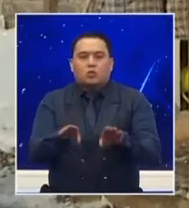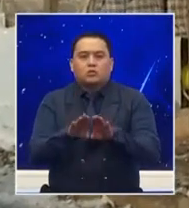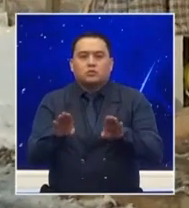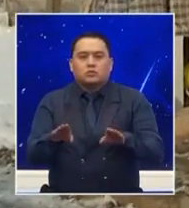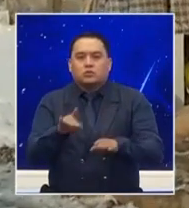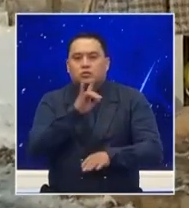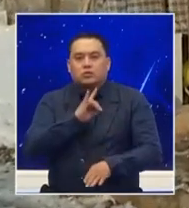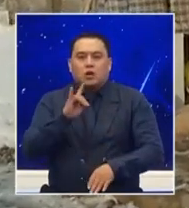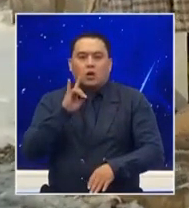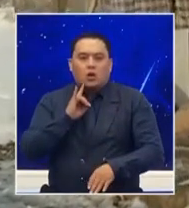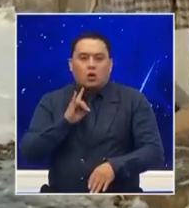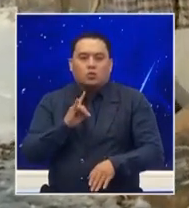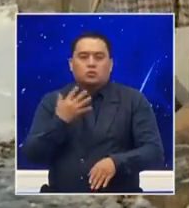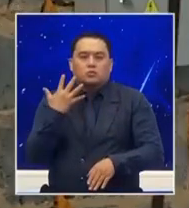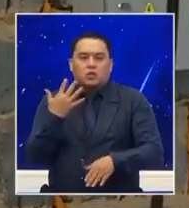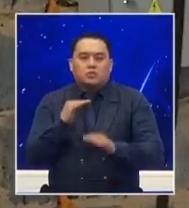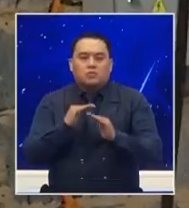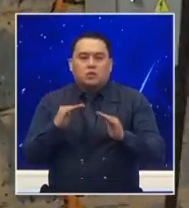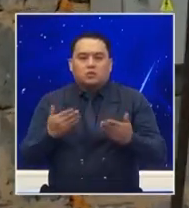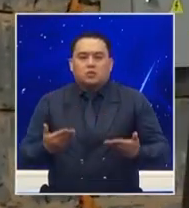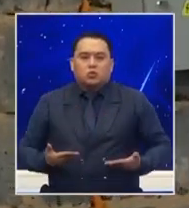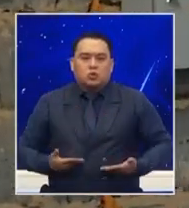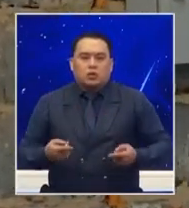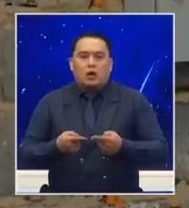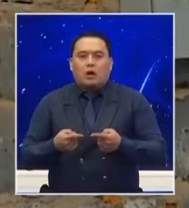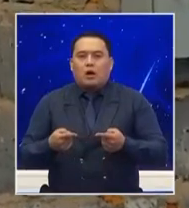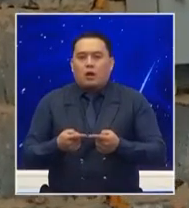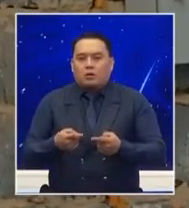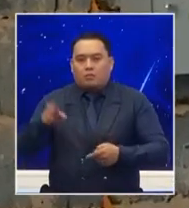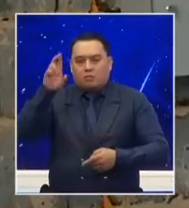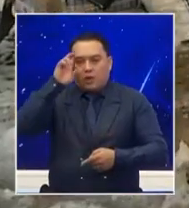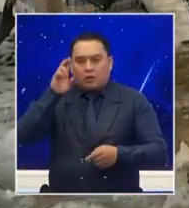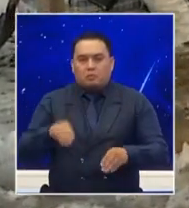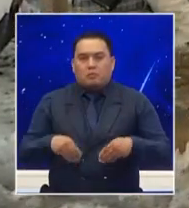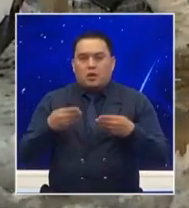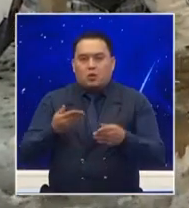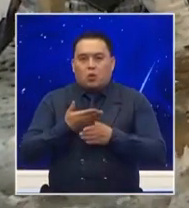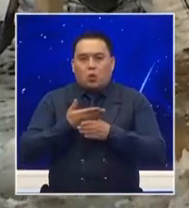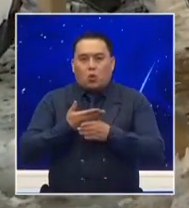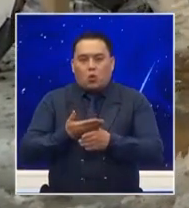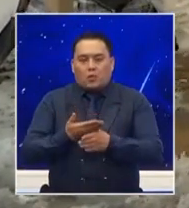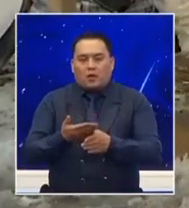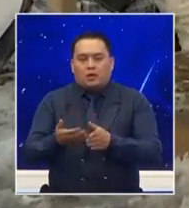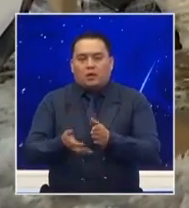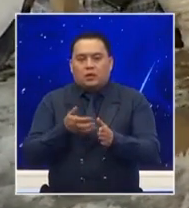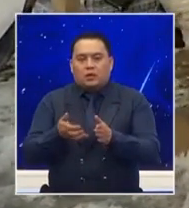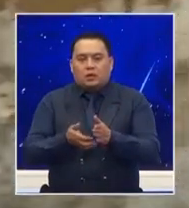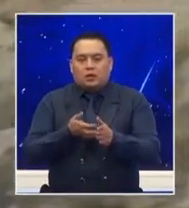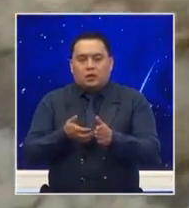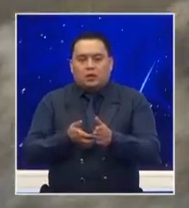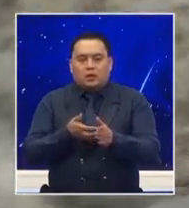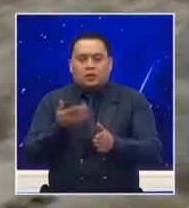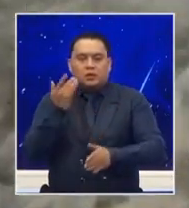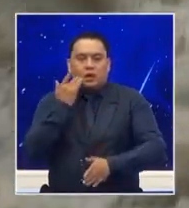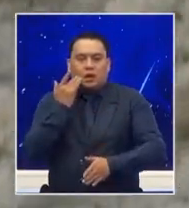келіншек аядай ғана осы үйде 5 баласымен жалдап тұрады. Жұмыссыз. Мемлекет тарапынан берілетін көмектің өзі күнделікті ішіп жемінен